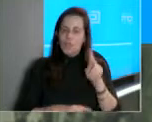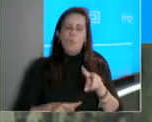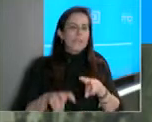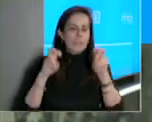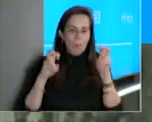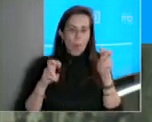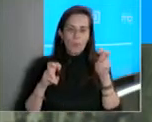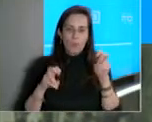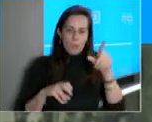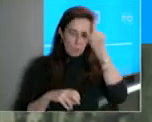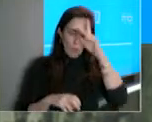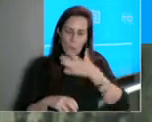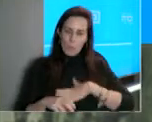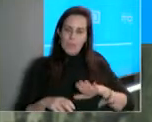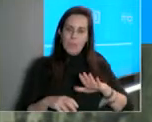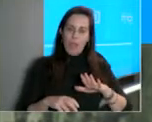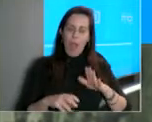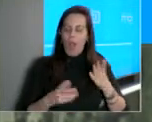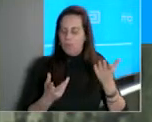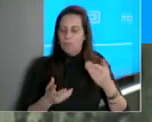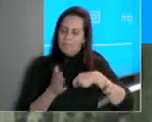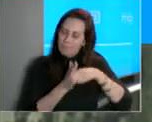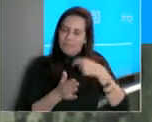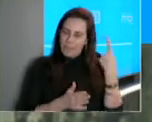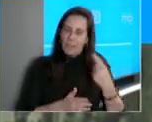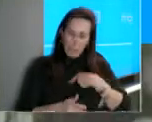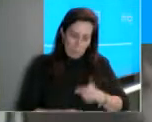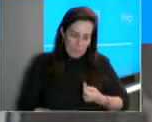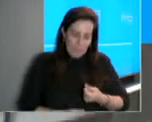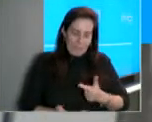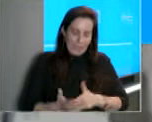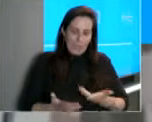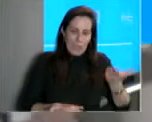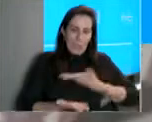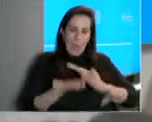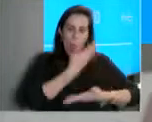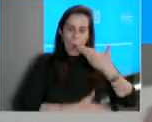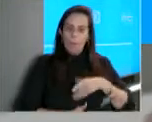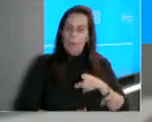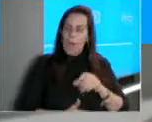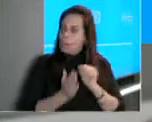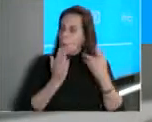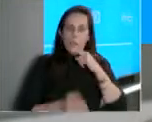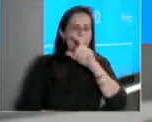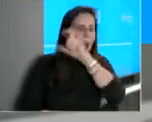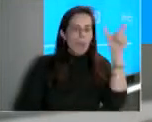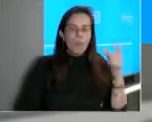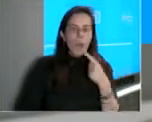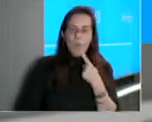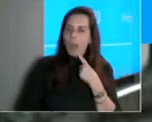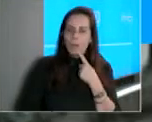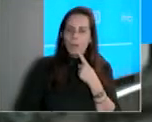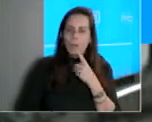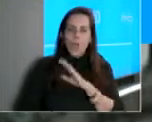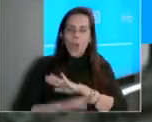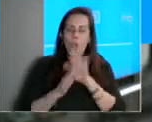הזדמנות היסטורית, שגרמניה רוצה לחזור למשפחת האומות, ואנחנו זקוקים לכסף כדי לקלוט את העולים, אז קרליבך הכריז שהוא מקדיש כל